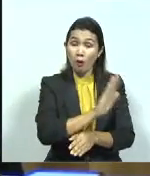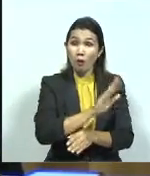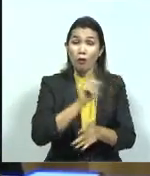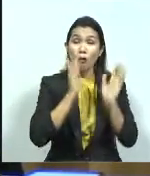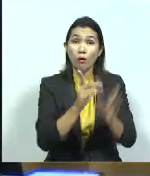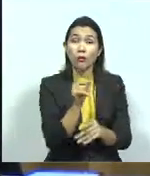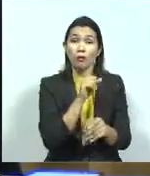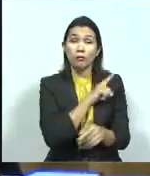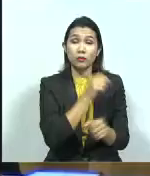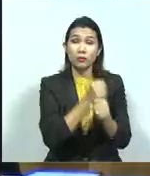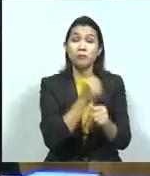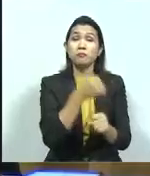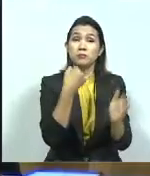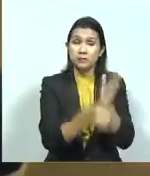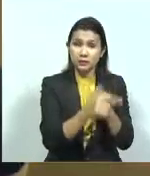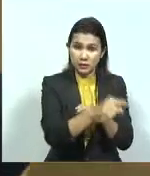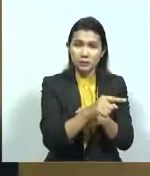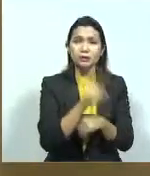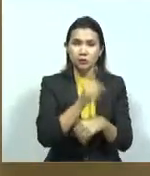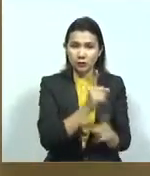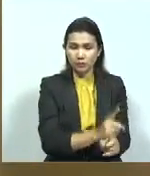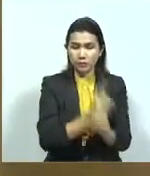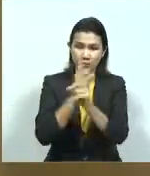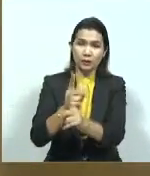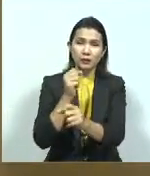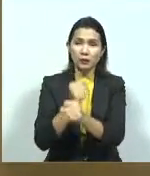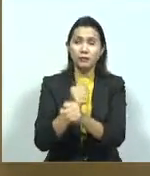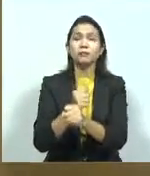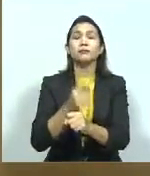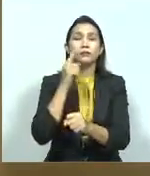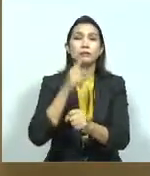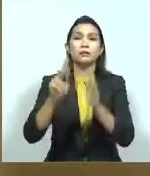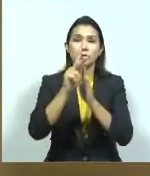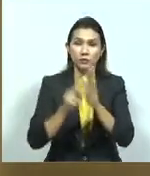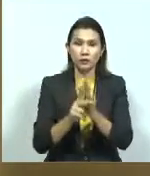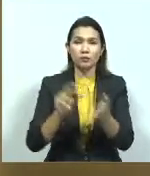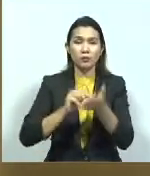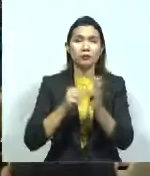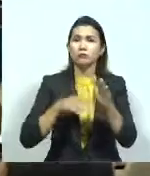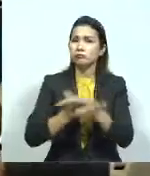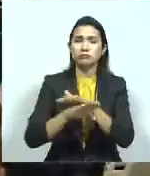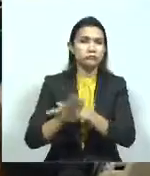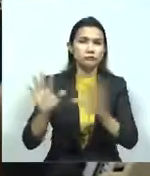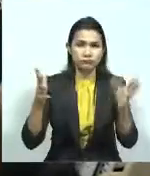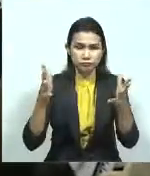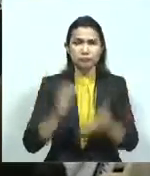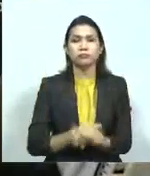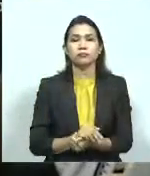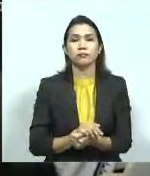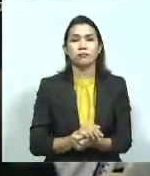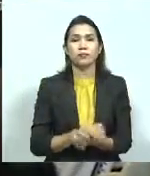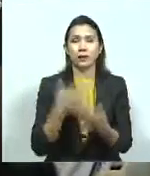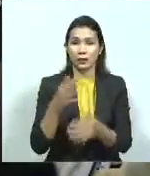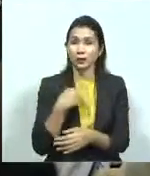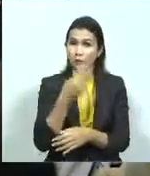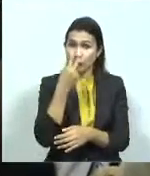รือรวินพิรมอรุณวงศ์ปฏิบัติตามกระบวนการยุติธรรมมาโดยตลอดและไม่ได้หนีไปไหนรวมถึงติดต